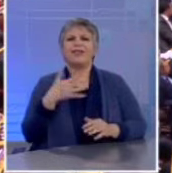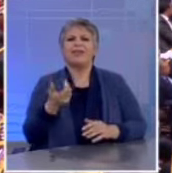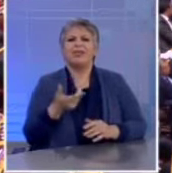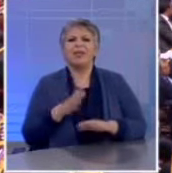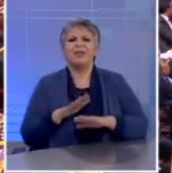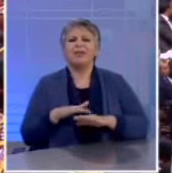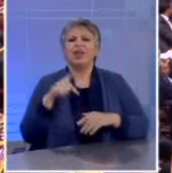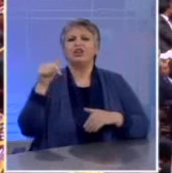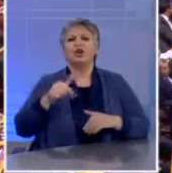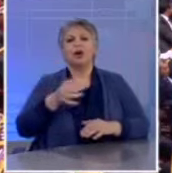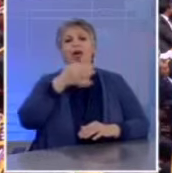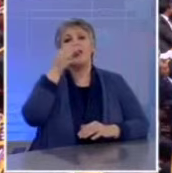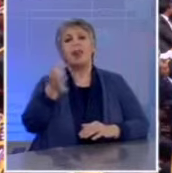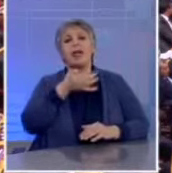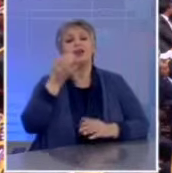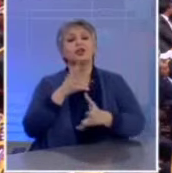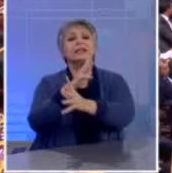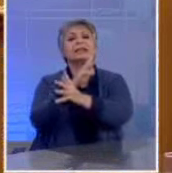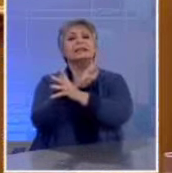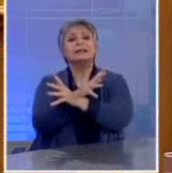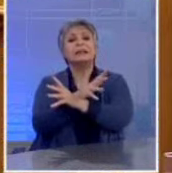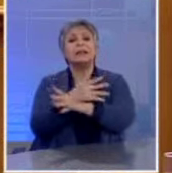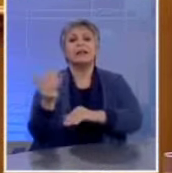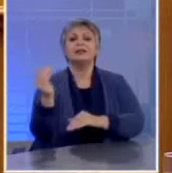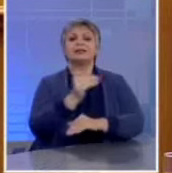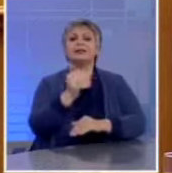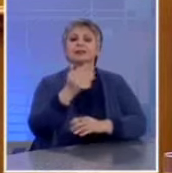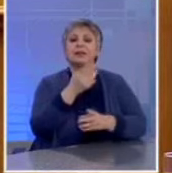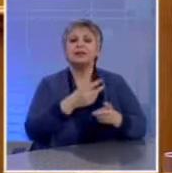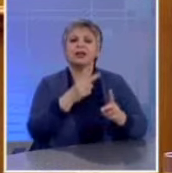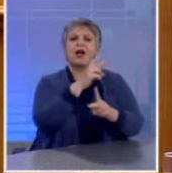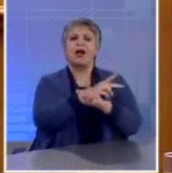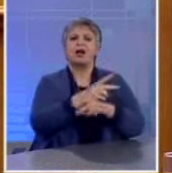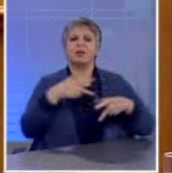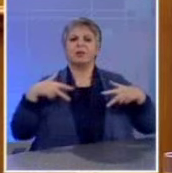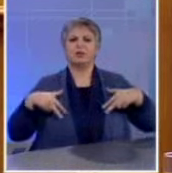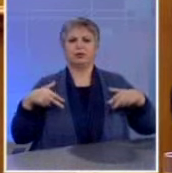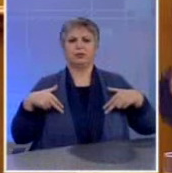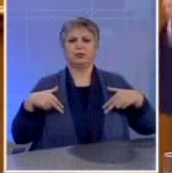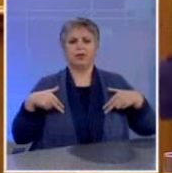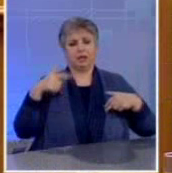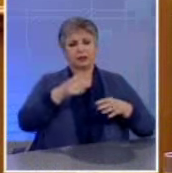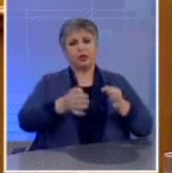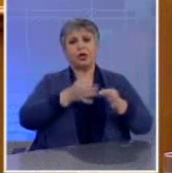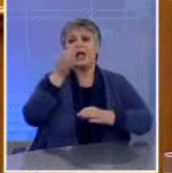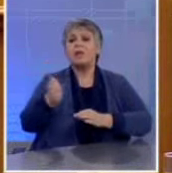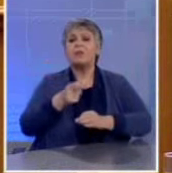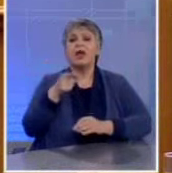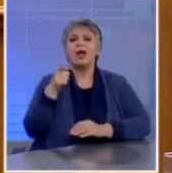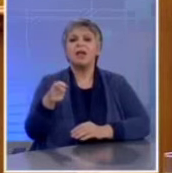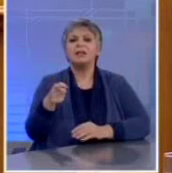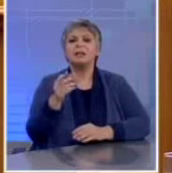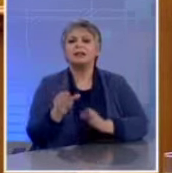συνομιλήσει με τον αναπληρωτή υπουργό αρμόδιο για τις υποθέσεις διαφθοράς, ο οποίος την παρακίνησε να μην βάλει στο αρχείο